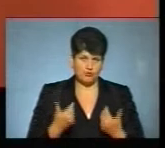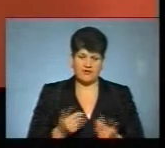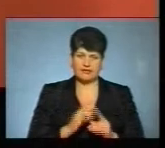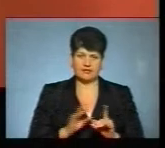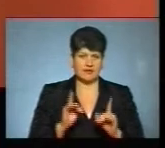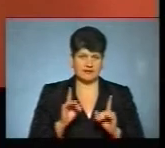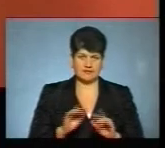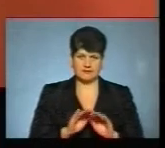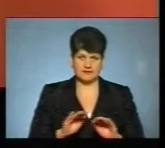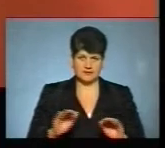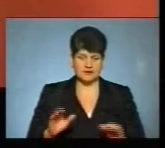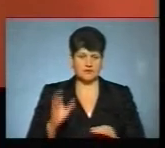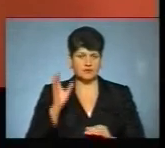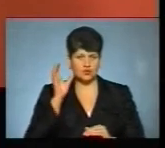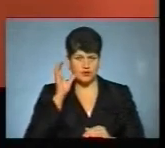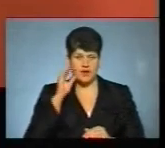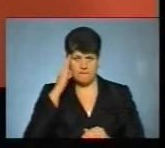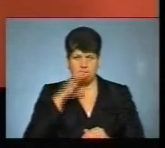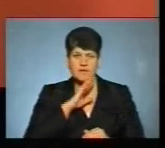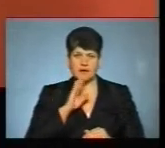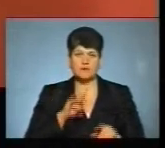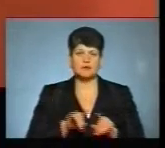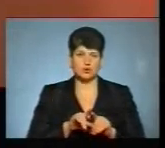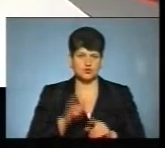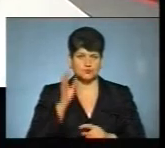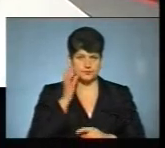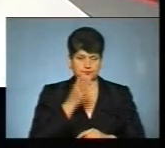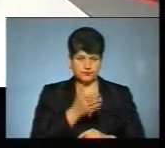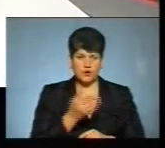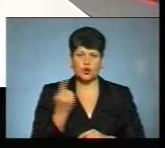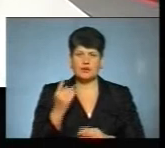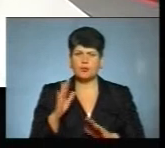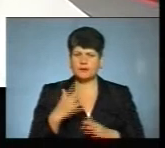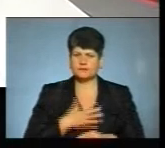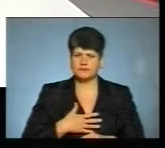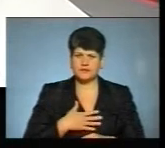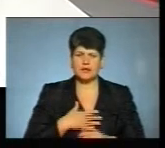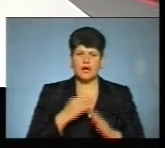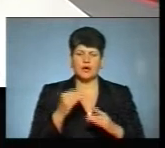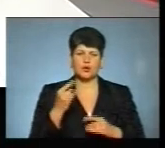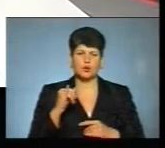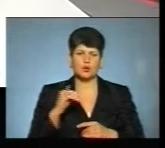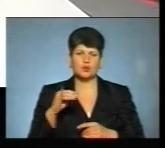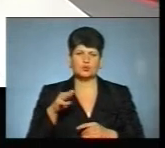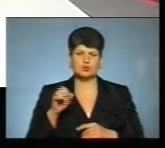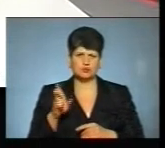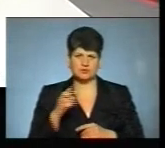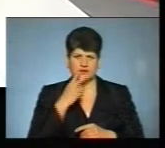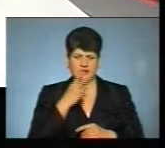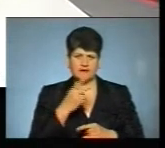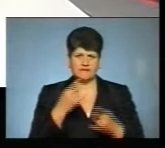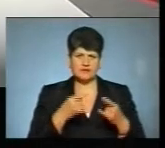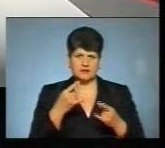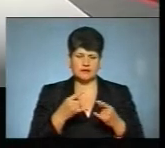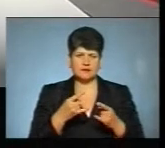тільки учням слухати ці уроки, а й батькам також. Власне, один момент хвилює. Я на ютуб-каналі подивилася ці відео